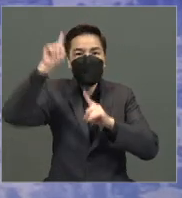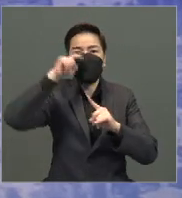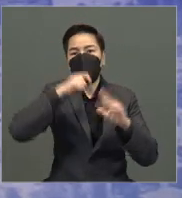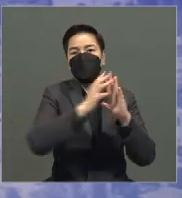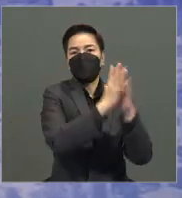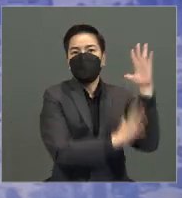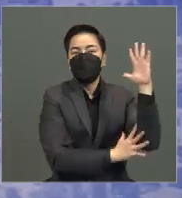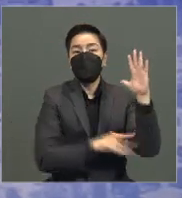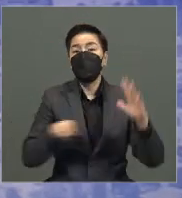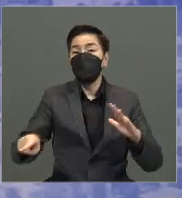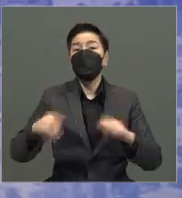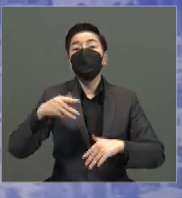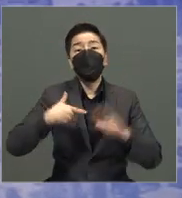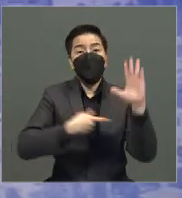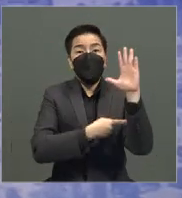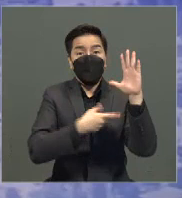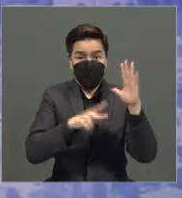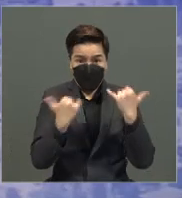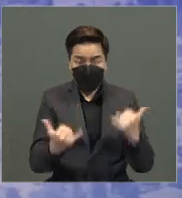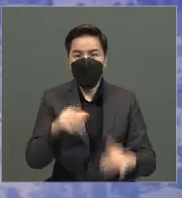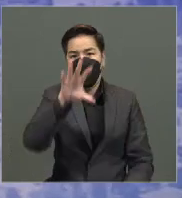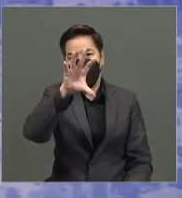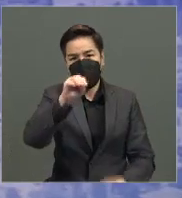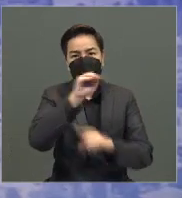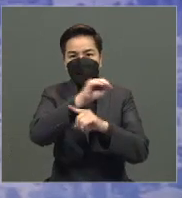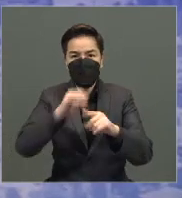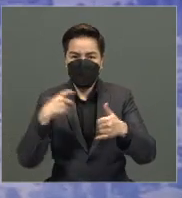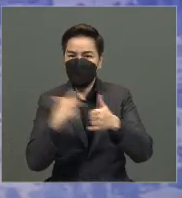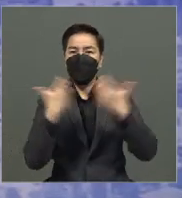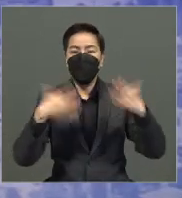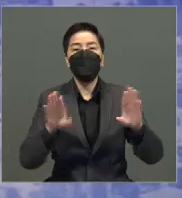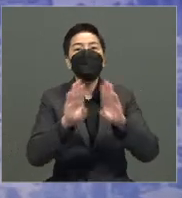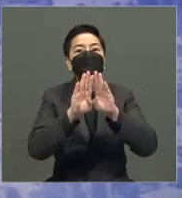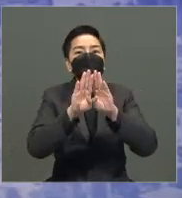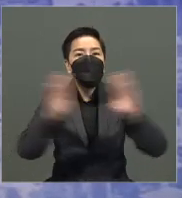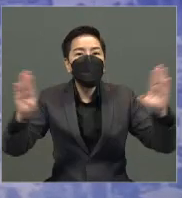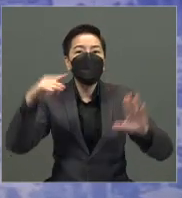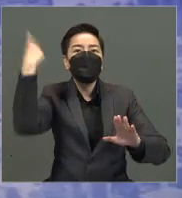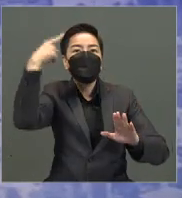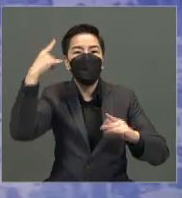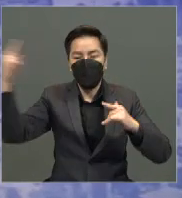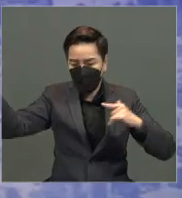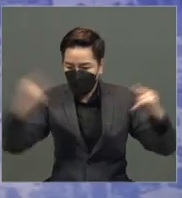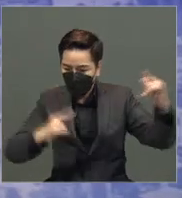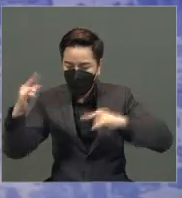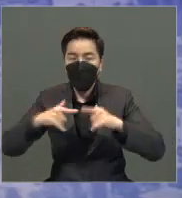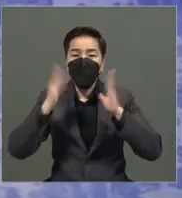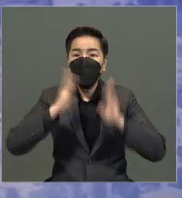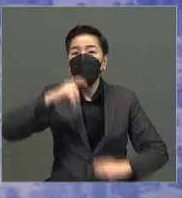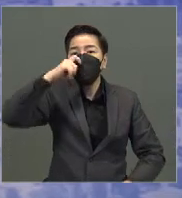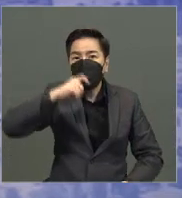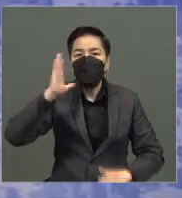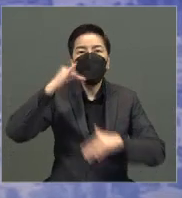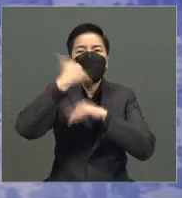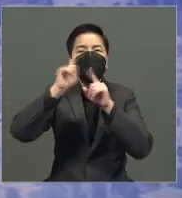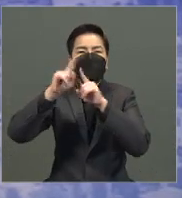นี้ตัวเลขเกินถึง 50% แล้วเพื่อให้รองรับที่ภูเก็ตจะเปิดประเทศเปิดจังหวัดรองรับนักท่องเที่ยวทั้งชาวไทยและชาวต่างชาติ